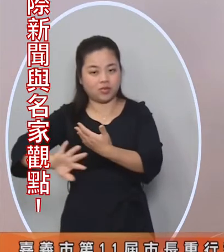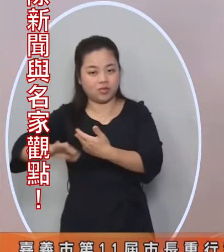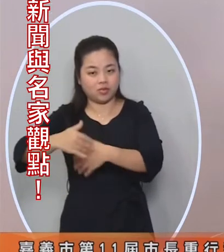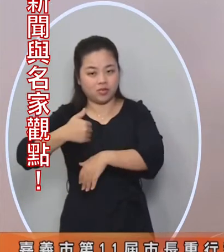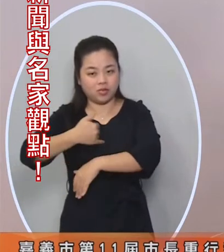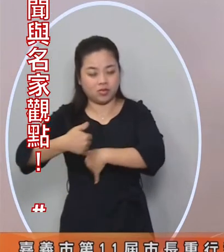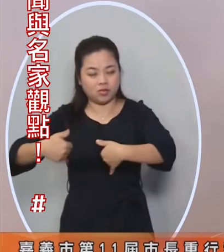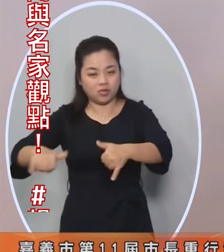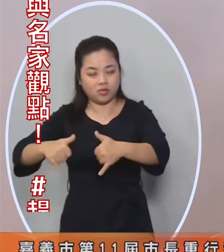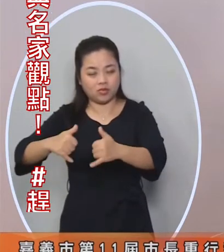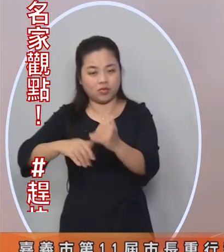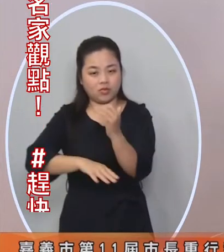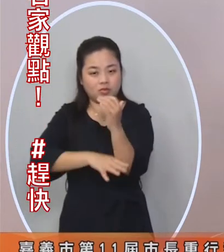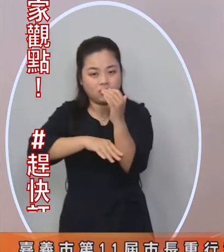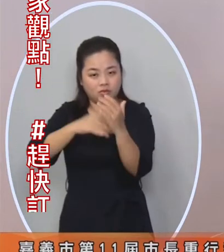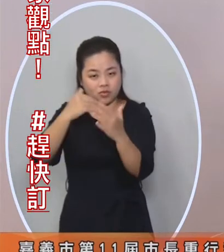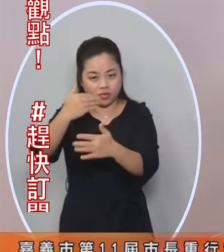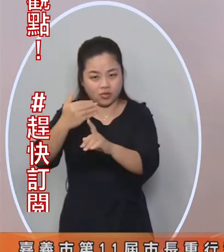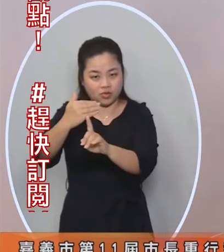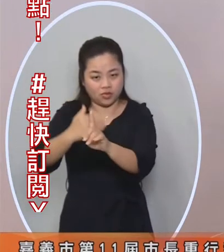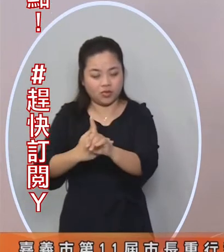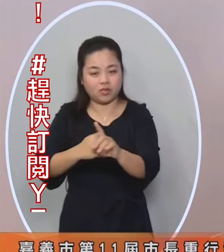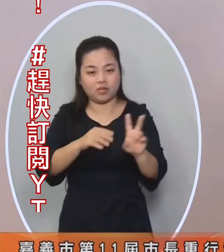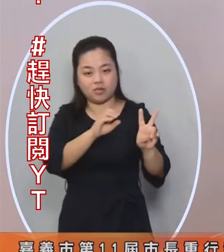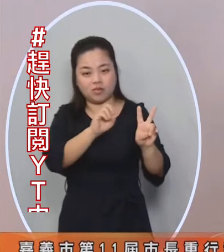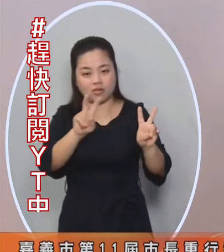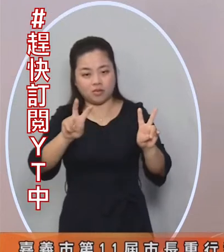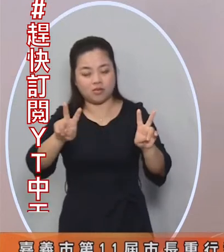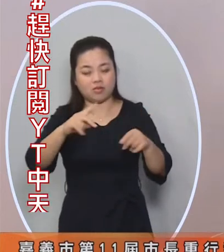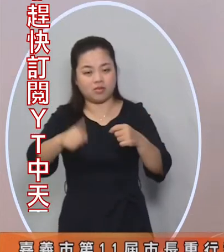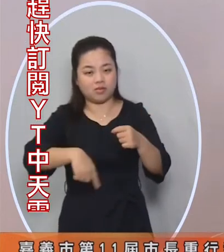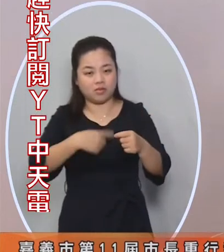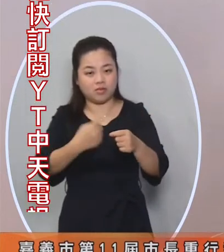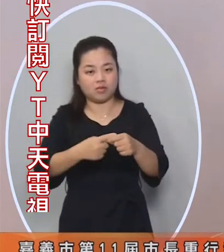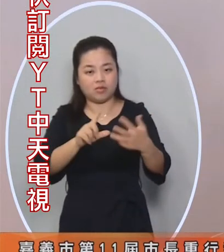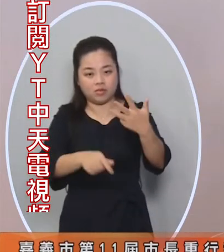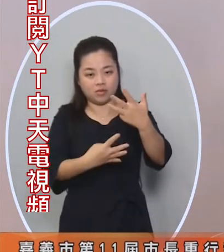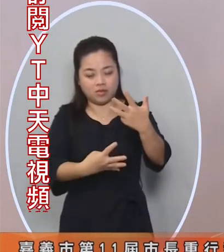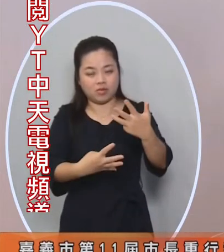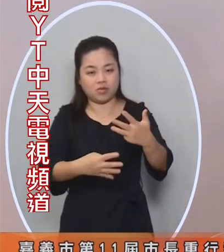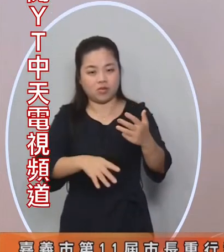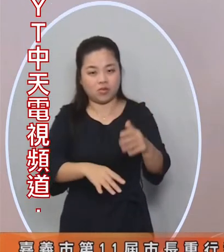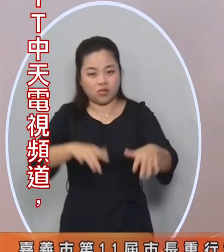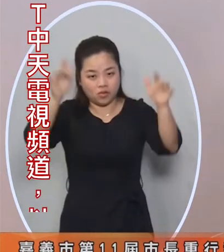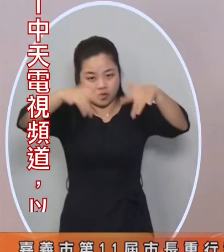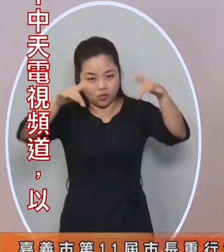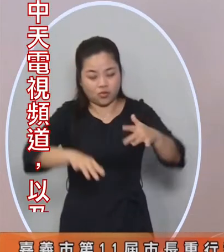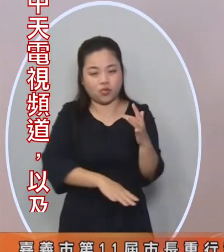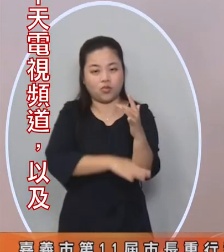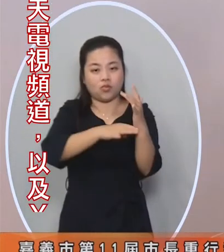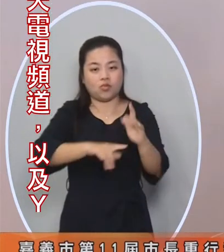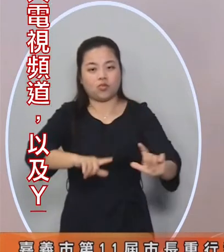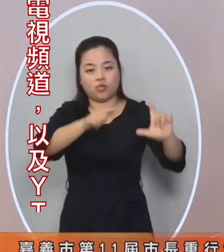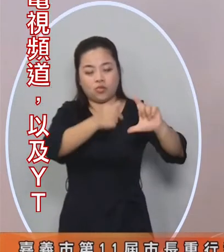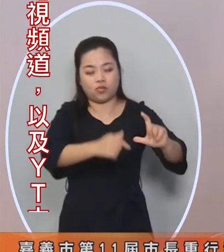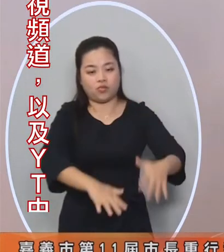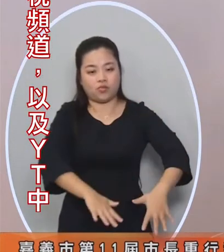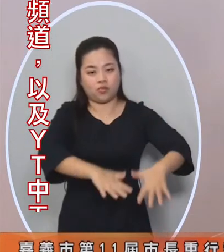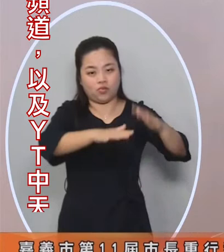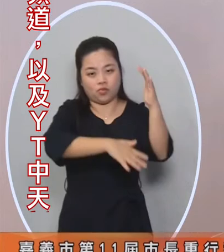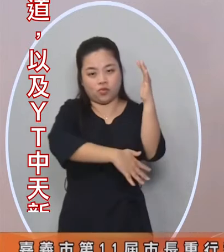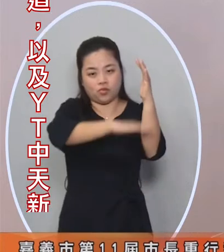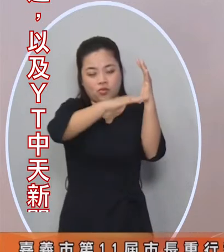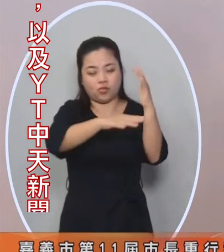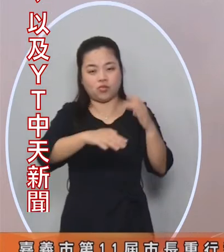的积水率。然而，2022年8月4日一场大雨，却造成嘉义市东区大淹水。虽